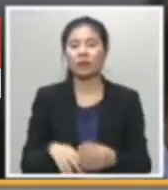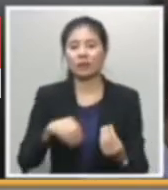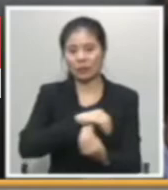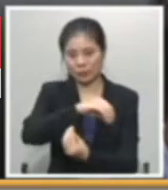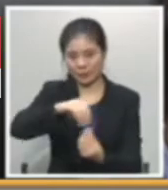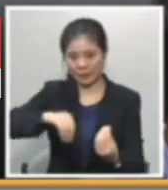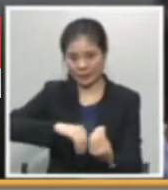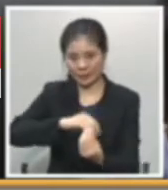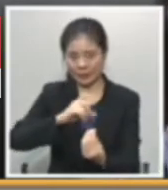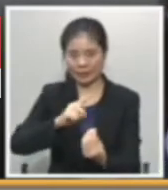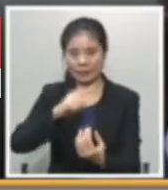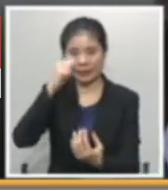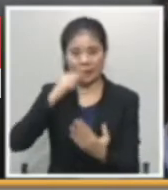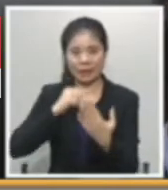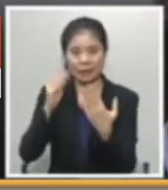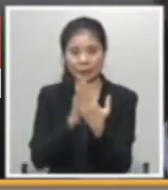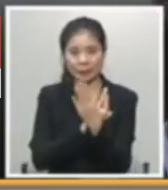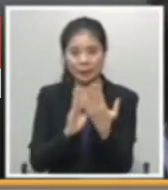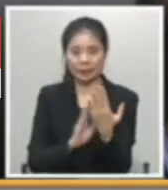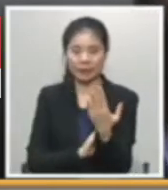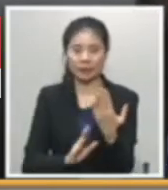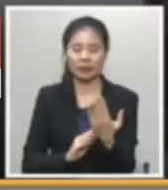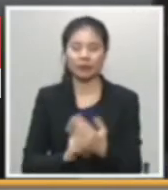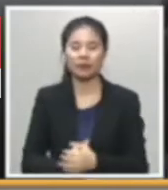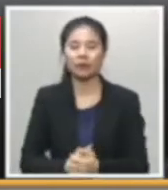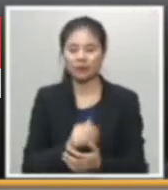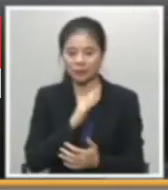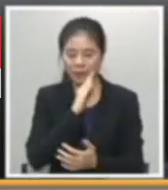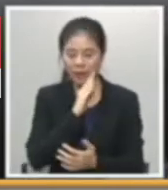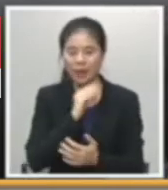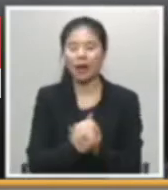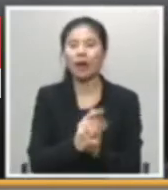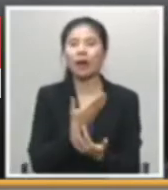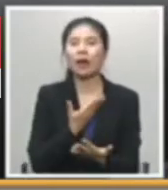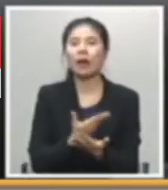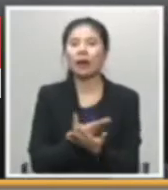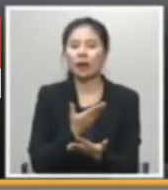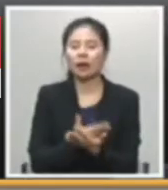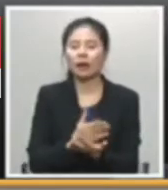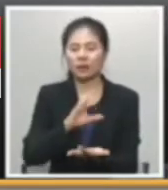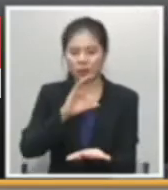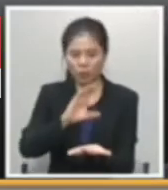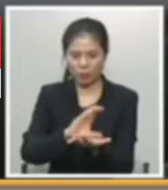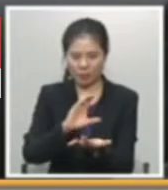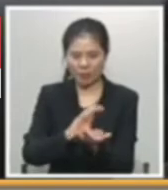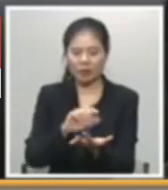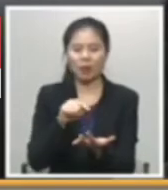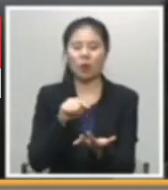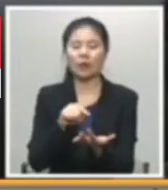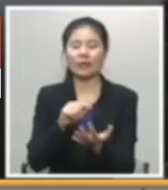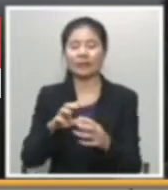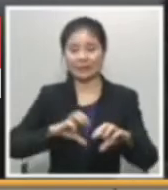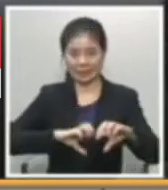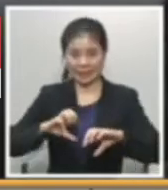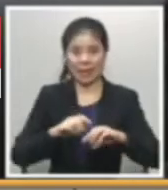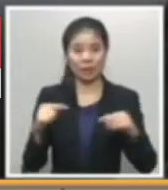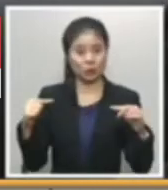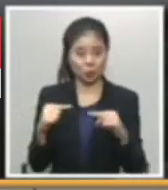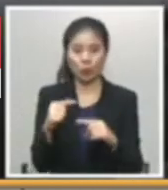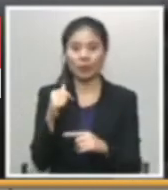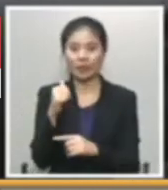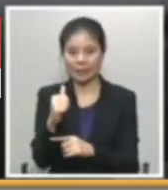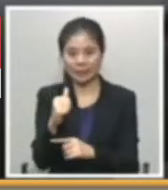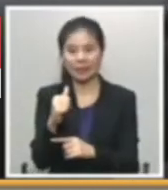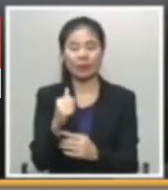ของประเทศนะฮะหากงบประมาณประจำปีมีความเหมาะสมนะฮะทั้งขนาดและ